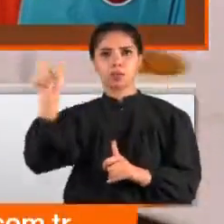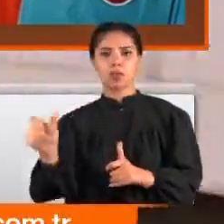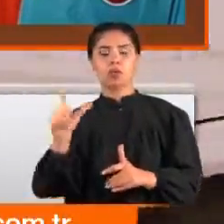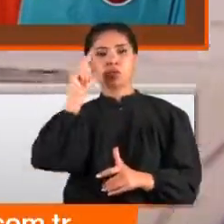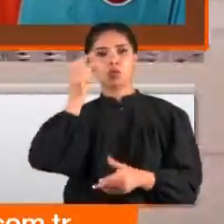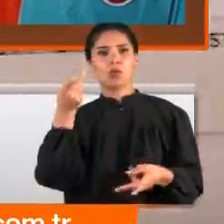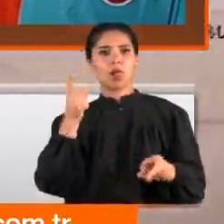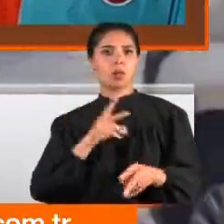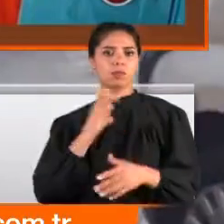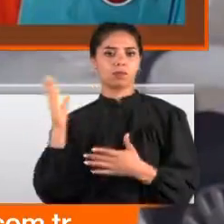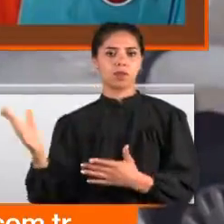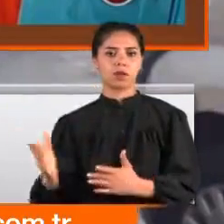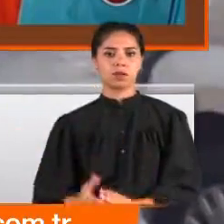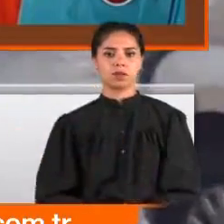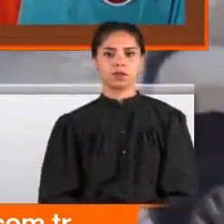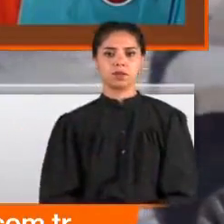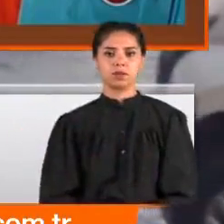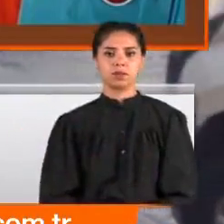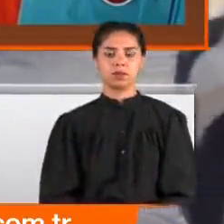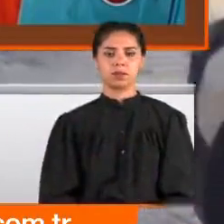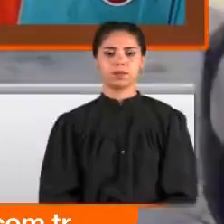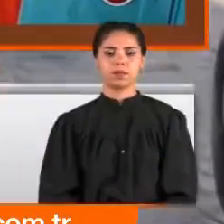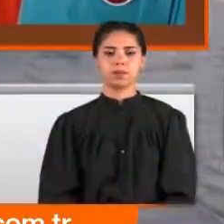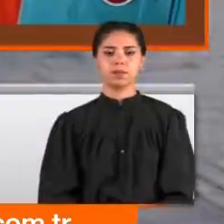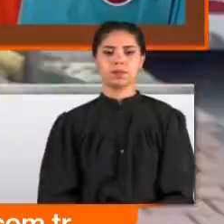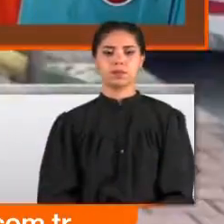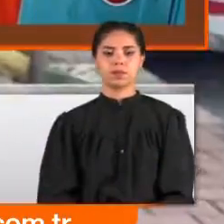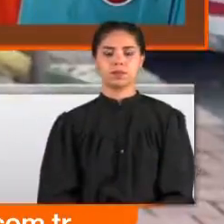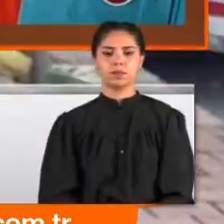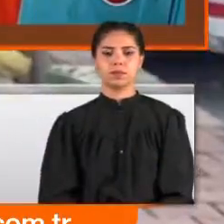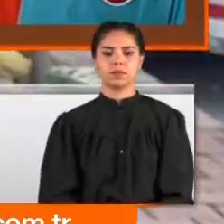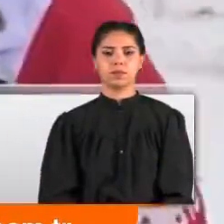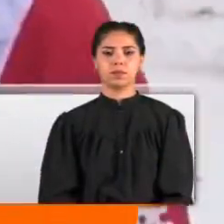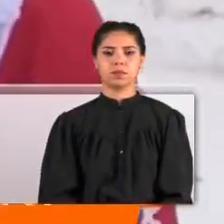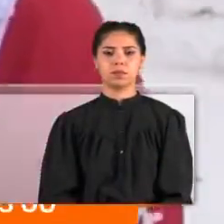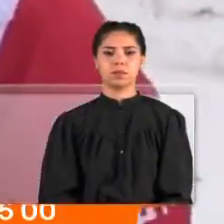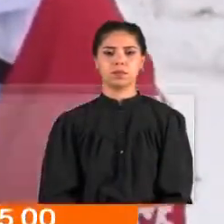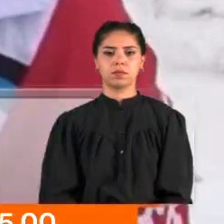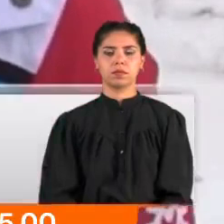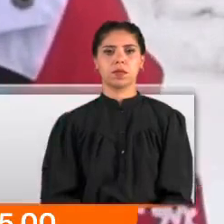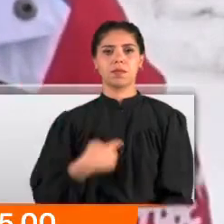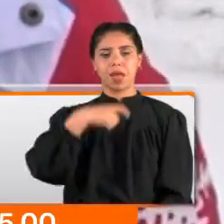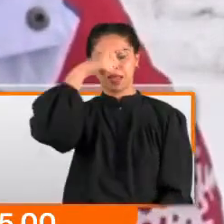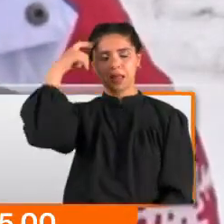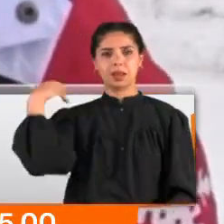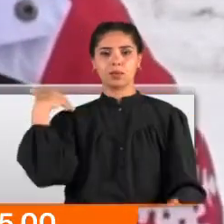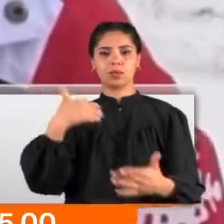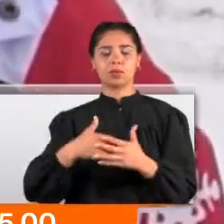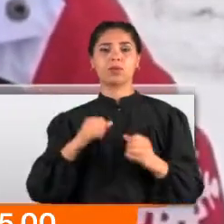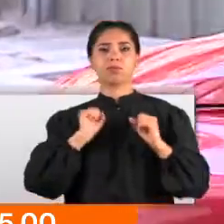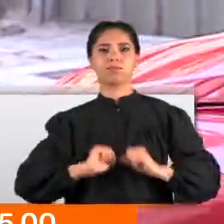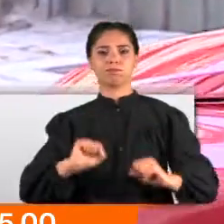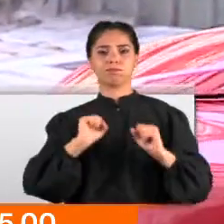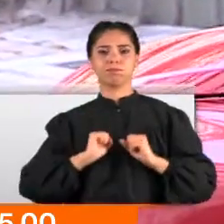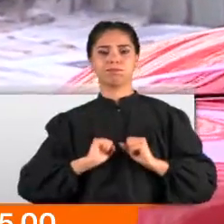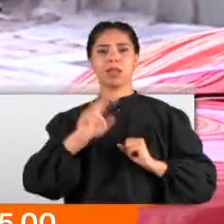şekilde hayatını kaybetti. Aşağı indiğimde çocuğun kapının önünde yattığını gördüm. Öldüğünü falan söylediler. Açıkçası ben yazdan beri çalışıyorum. Yazın başından beri